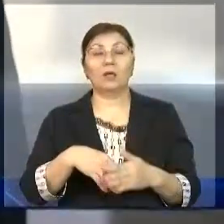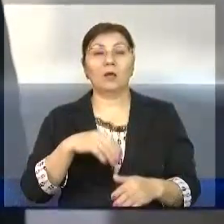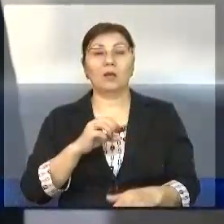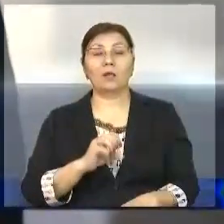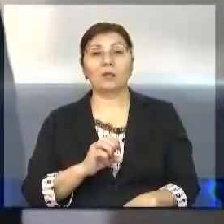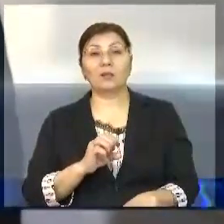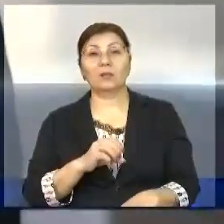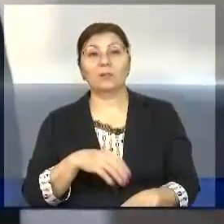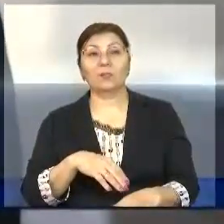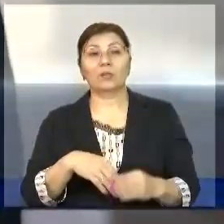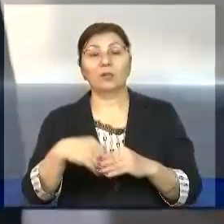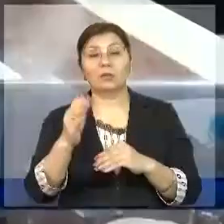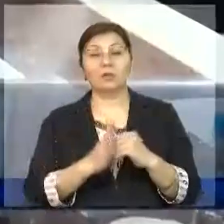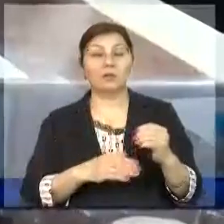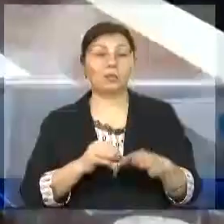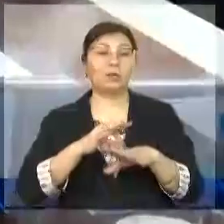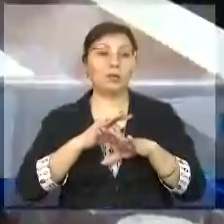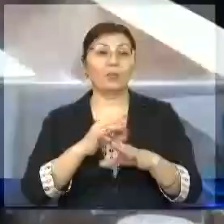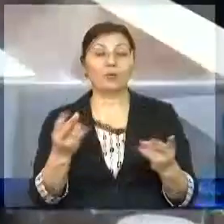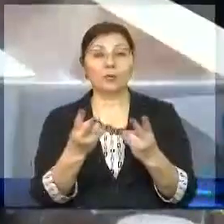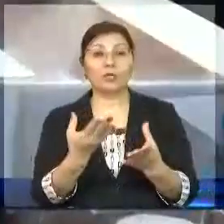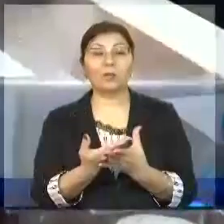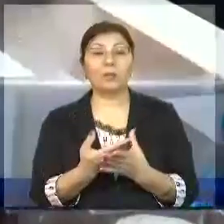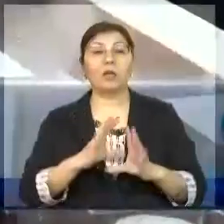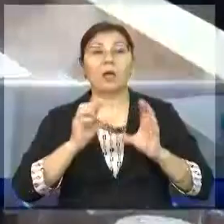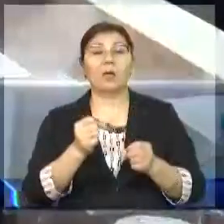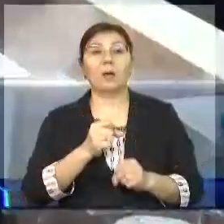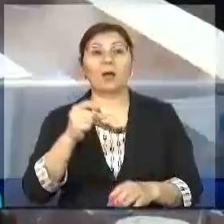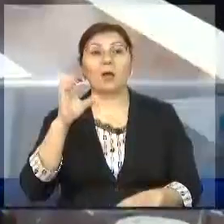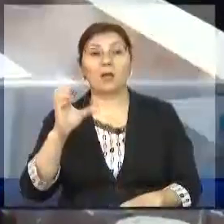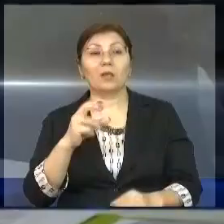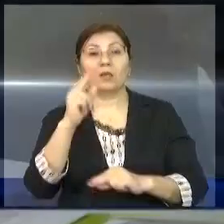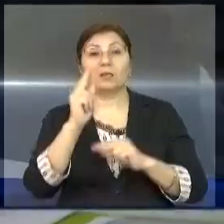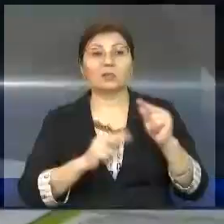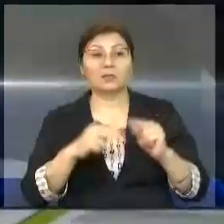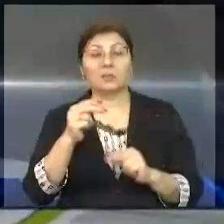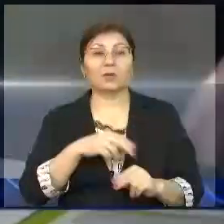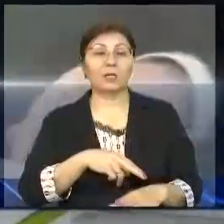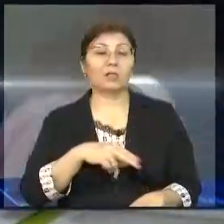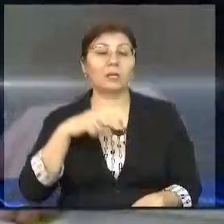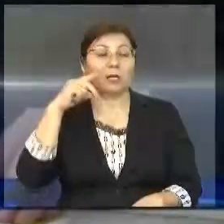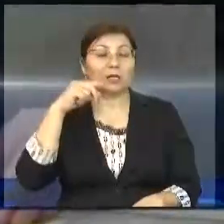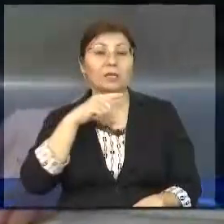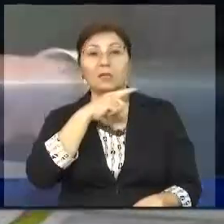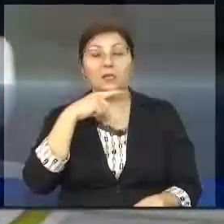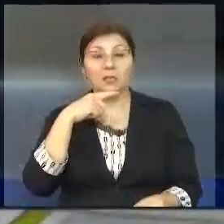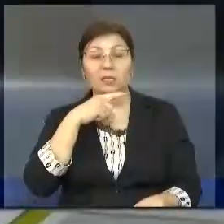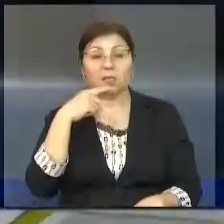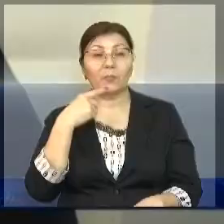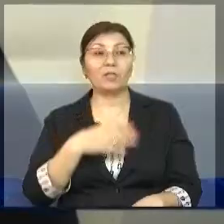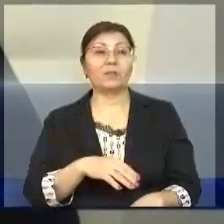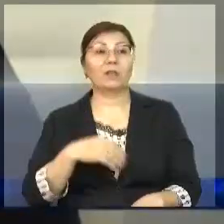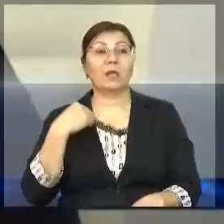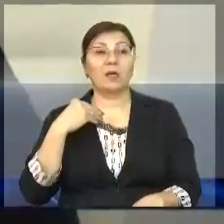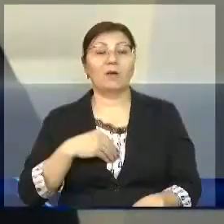керек деп ойлаймын мамандарымыз болашақ. Айтып өтелік, әлемде атом электр станциясын салуда Жапония, Қытай, Ресей, Оңтүстік Корея,